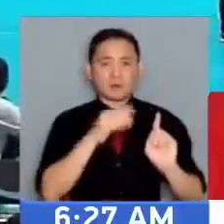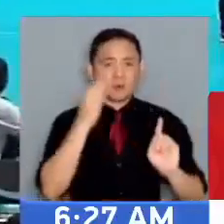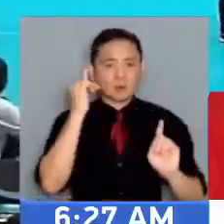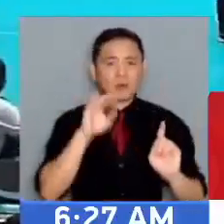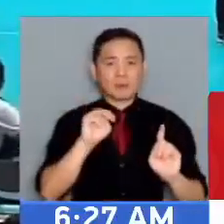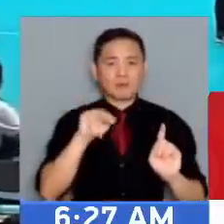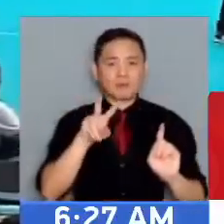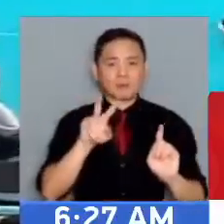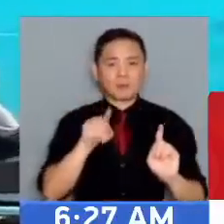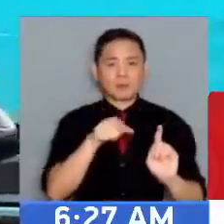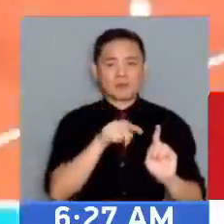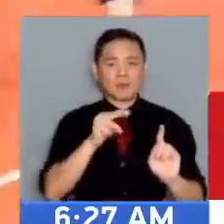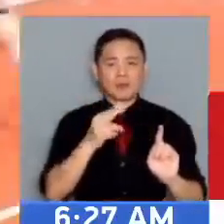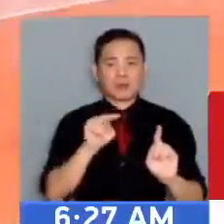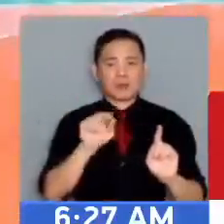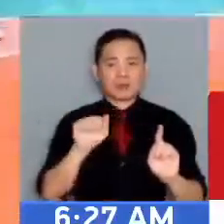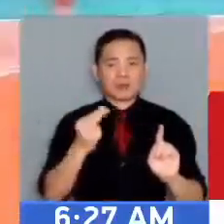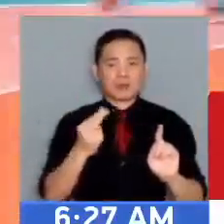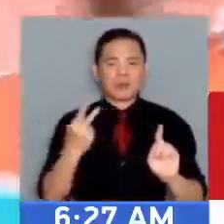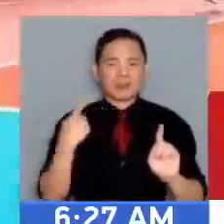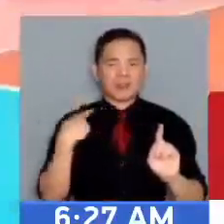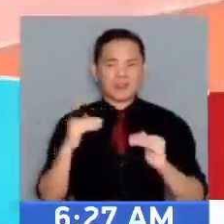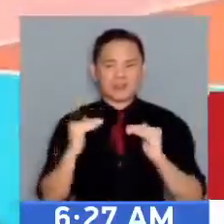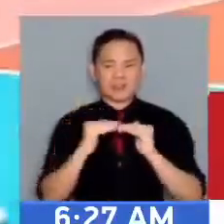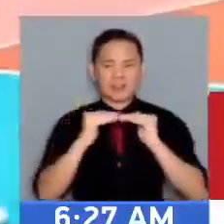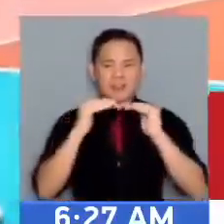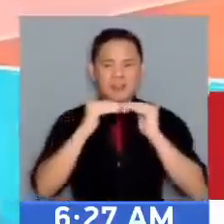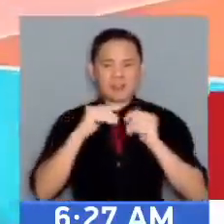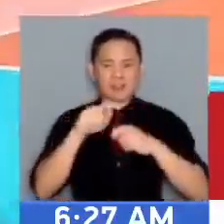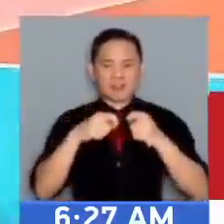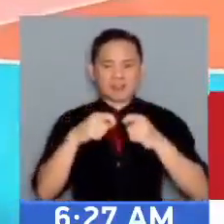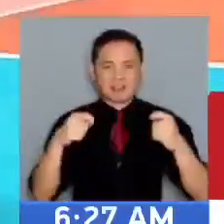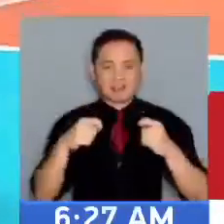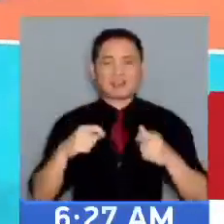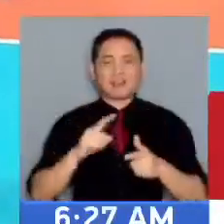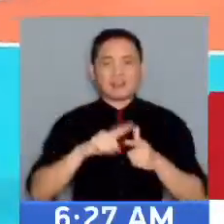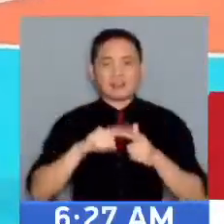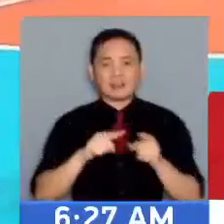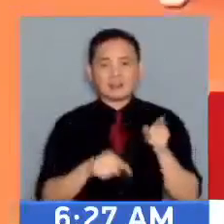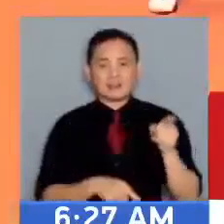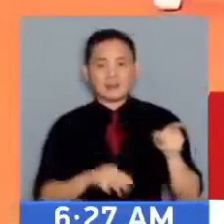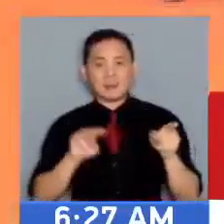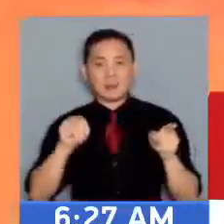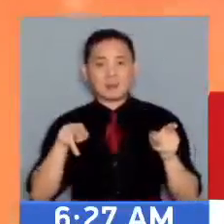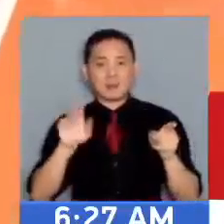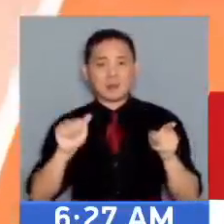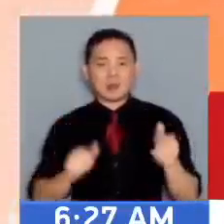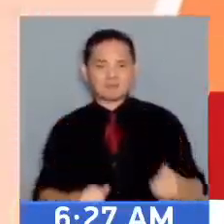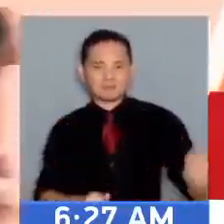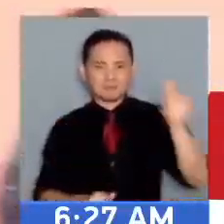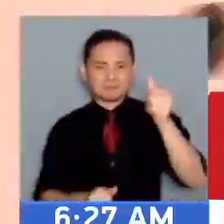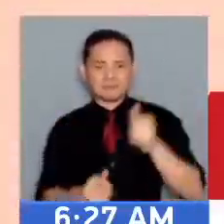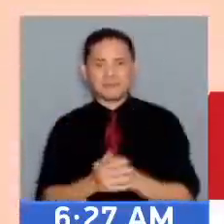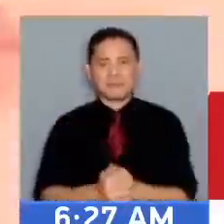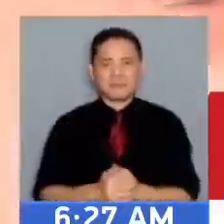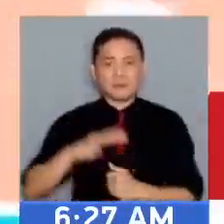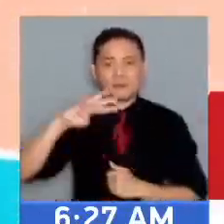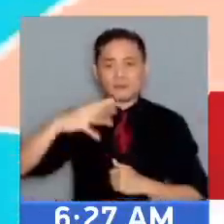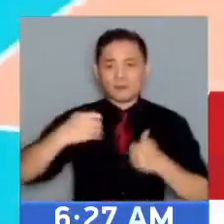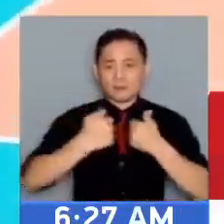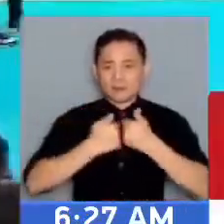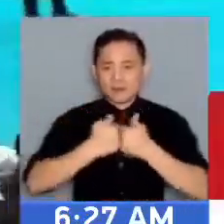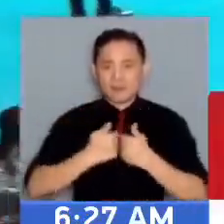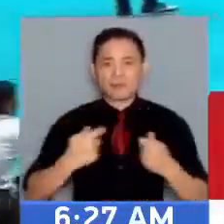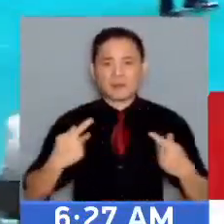pang nagtayang score hanggang sa magwagi ang Mapua. Sa fourth set, matindi ang naging depensa ng bawat team at